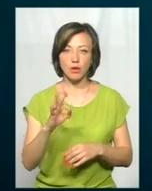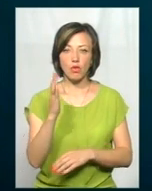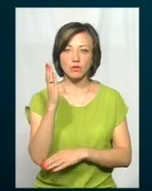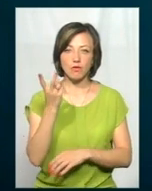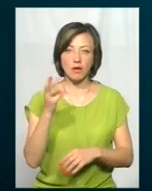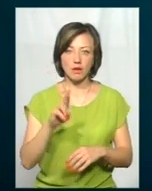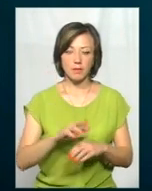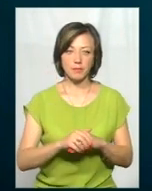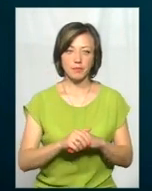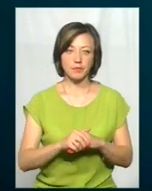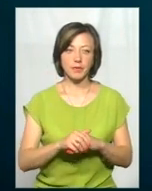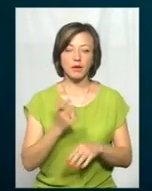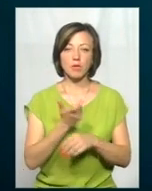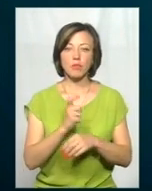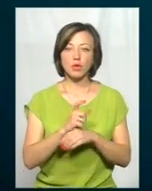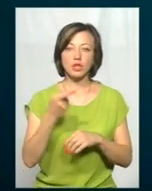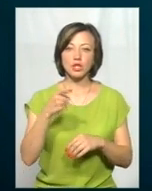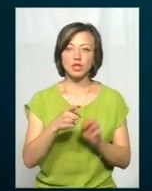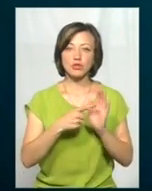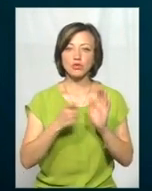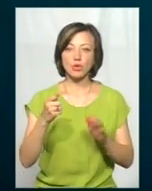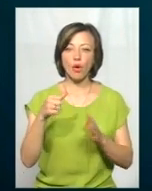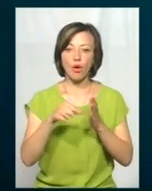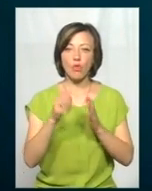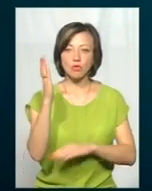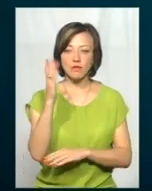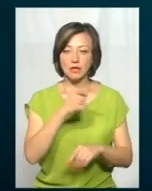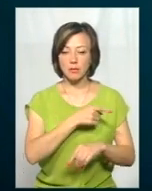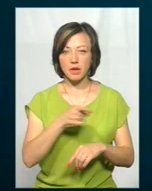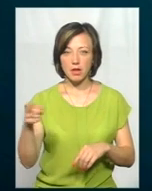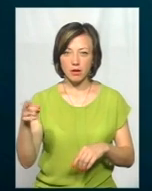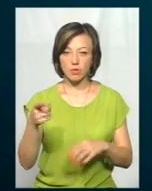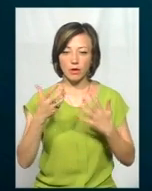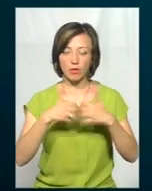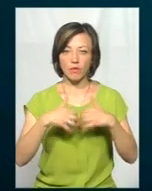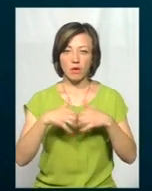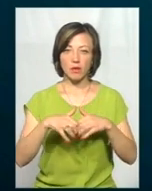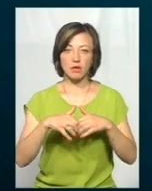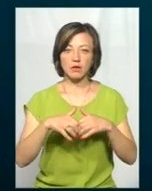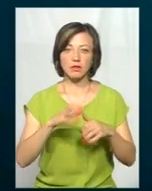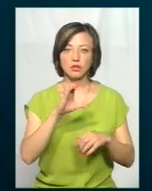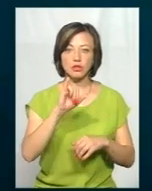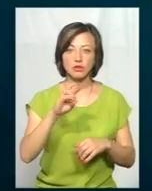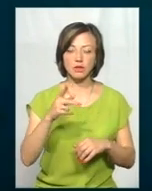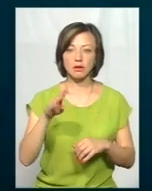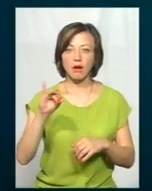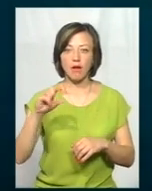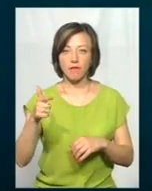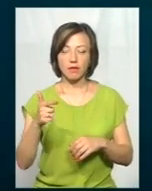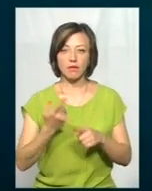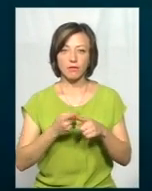голосувань. Там було понад 1600 голосувань взагалі за цей період, який ми брали, це січень-травень. Так